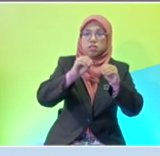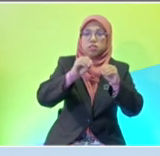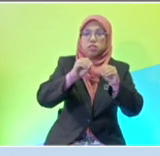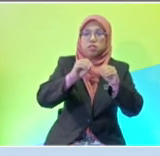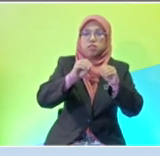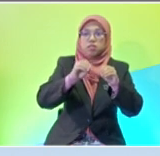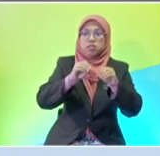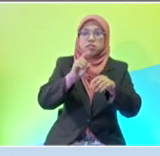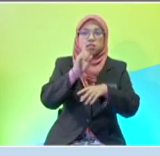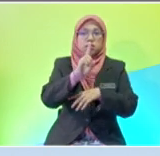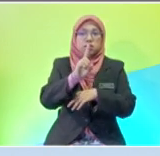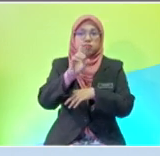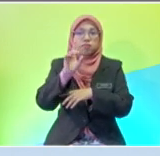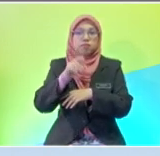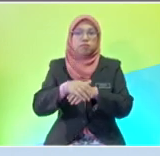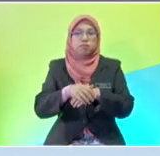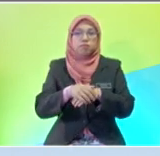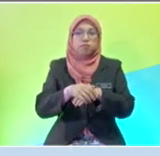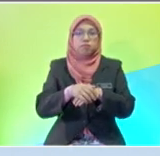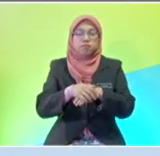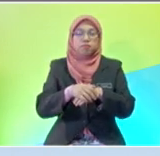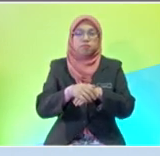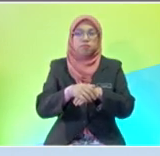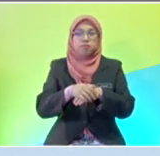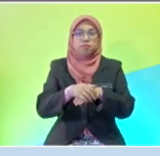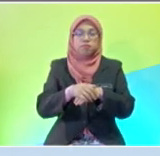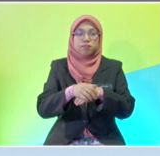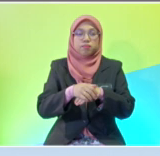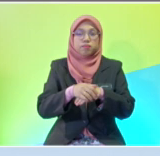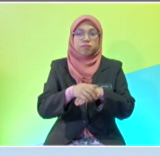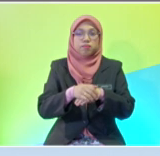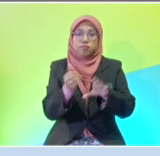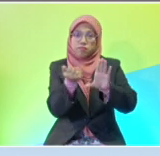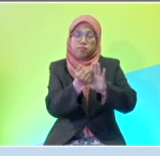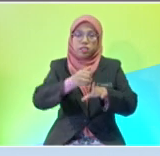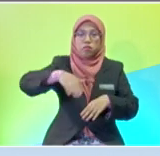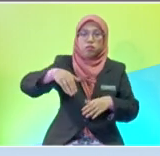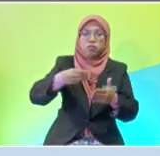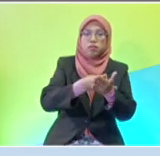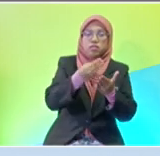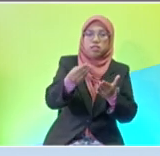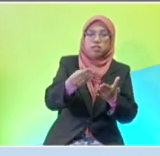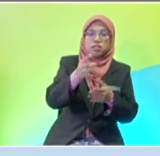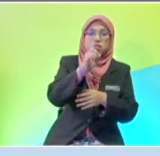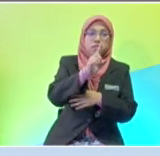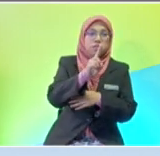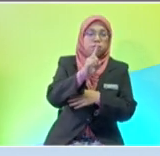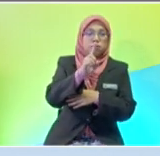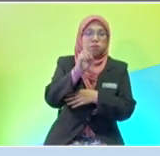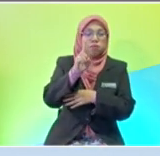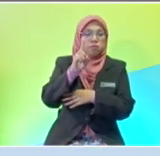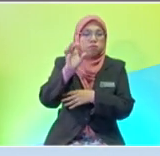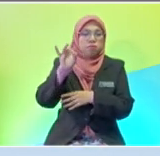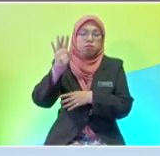600 kita dapat 1 4 172 Demi Eka belum bayar 9774 tolak